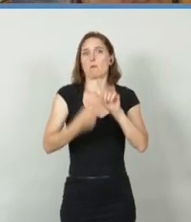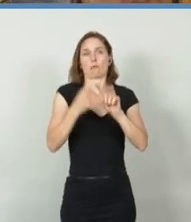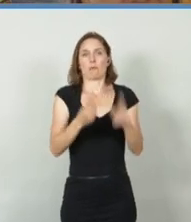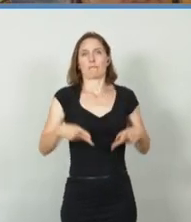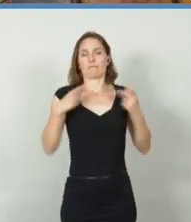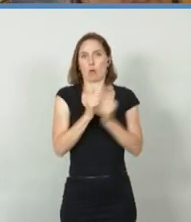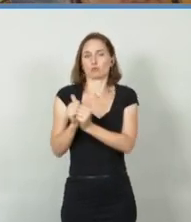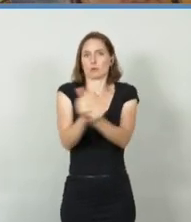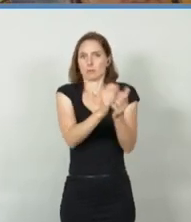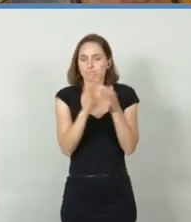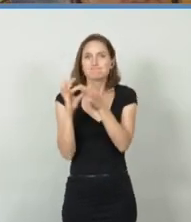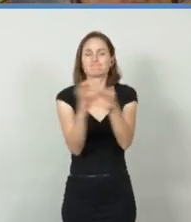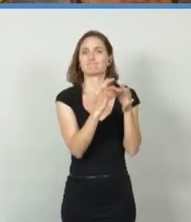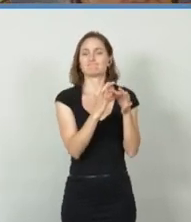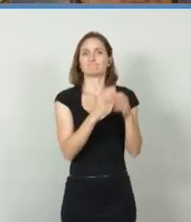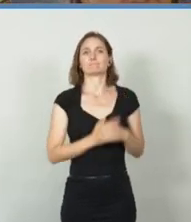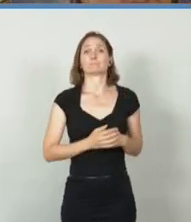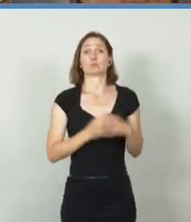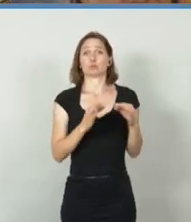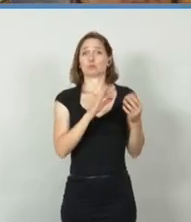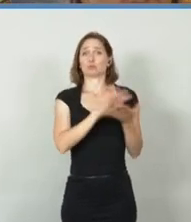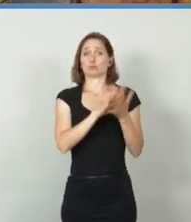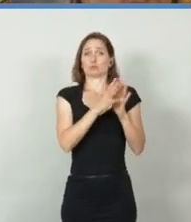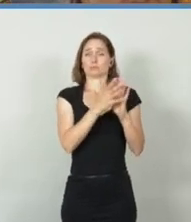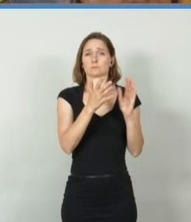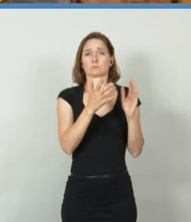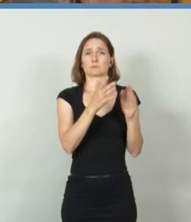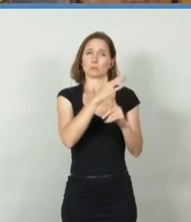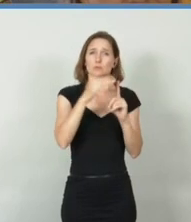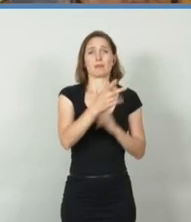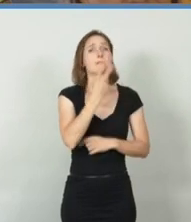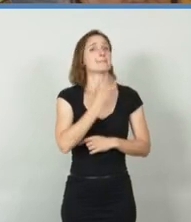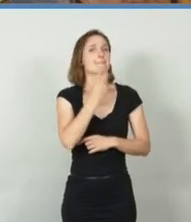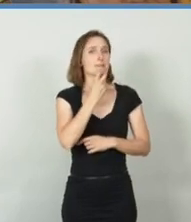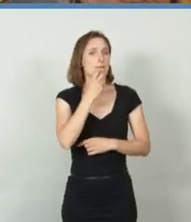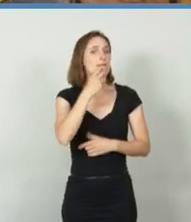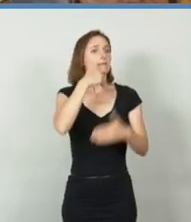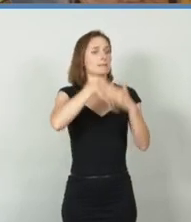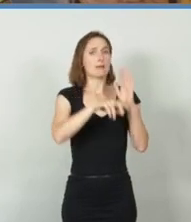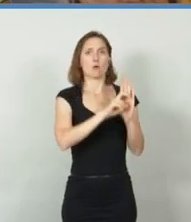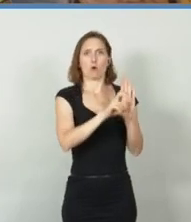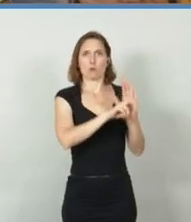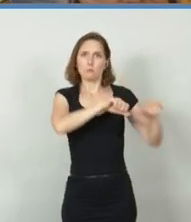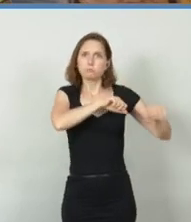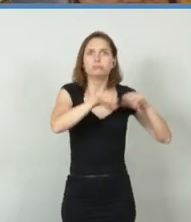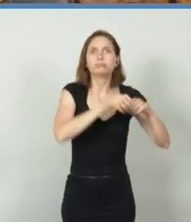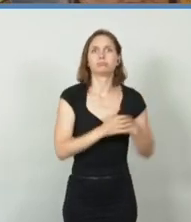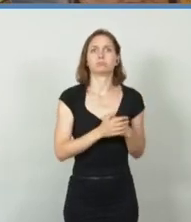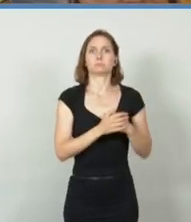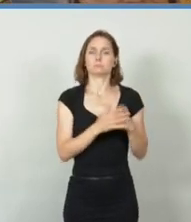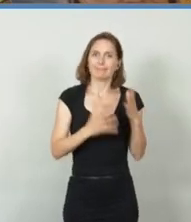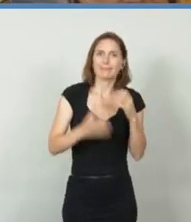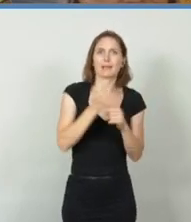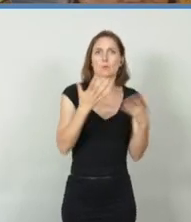la société civile très active à Grenoble a développé très tôt des prolongements de son action au-delà des frontières associations militantes